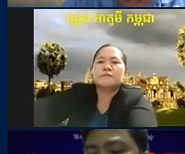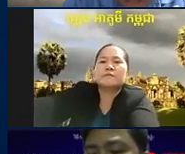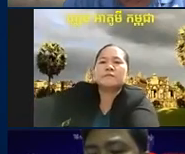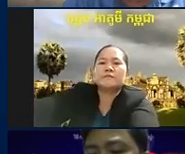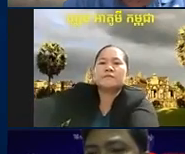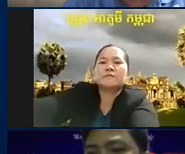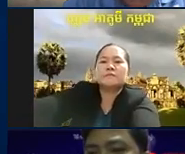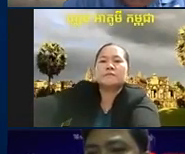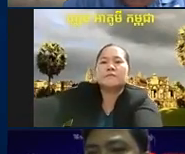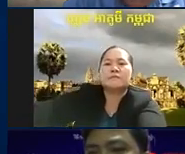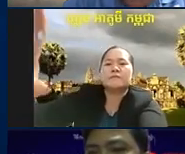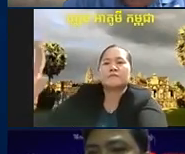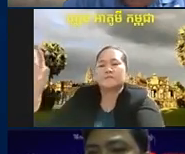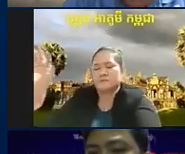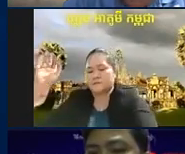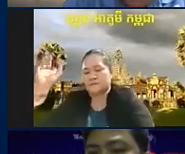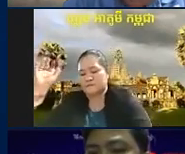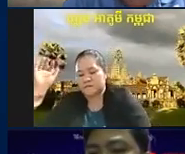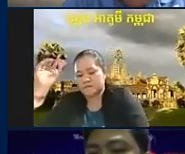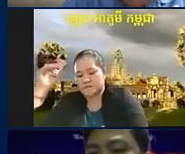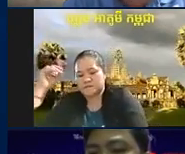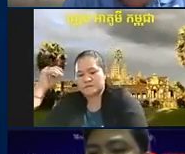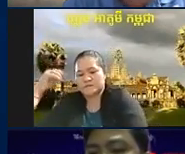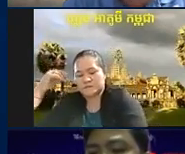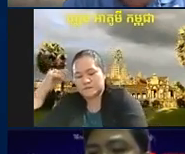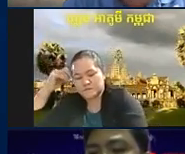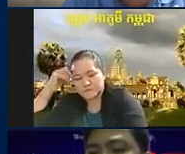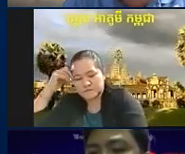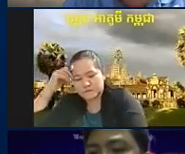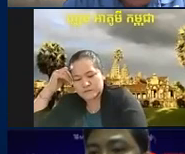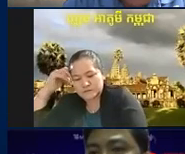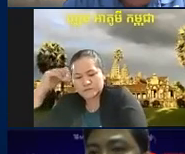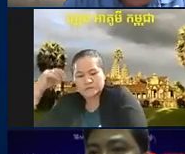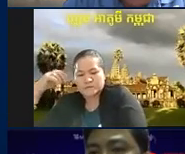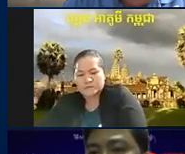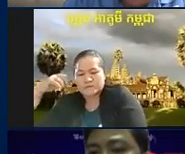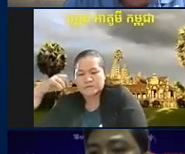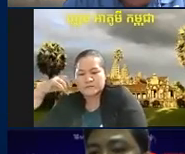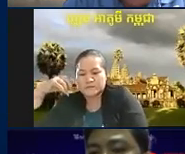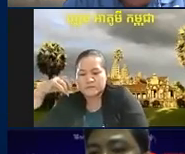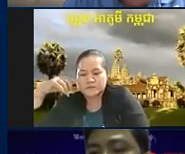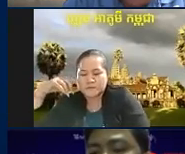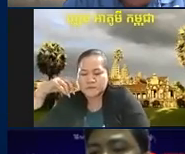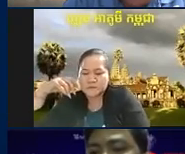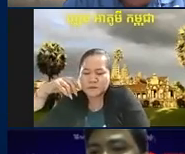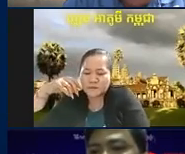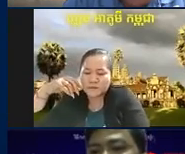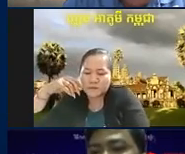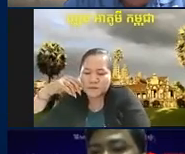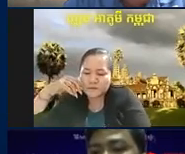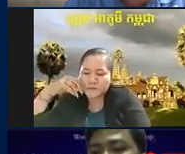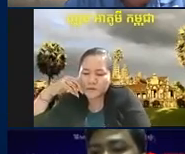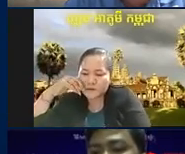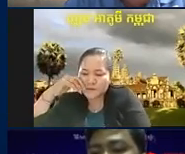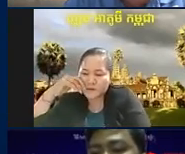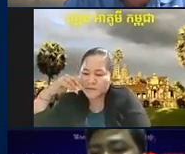hái sai bỏ quạt nó cứ slap từ bên cha sai bỏ quạt cứ ngoạp từ bên chẳng cứ quạt bạn tập chất hay quạt mà prap sponsor